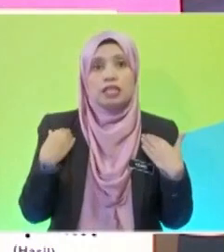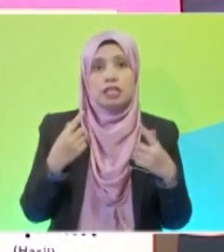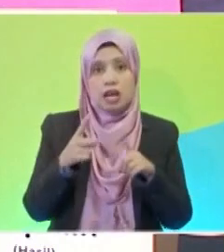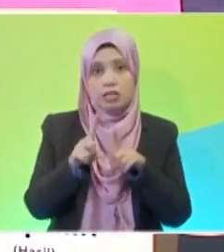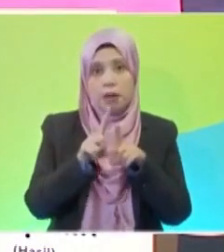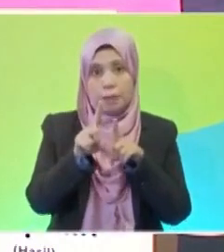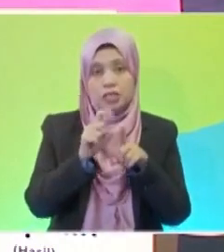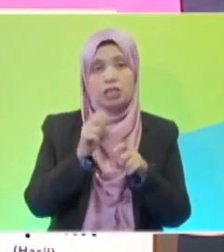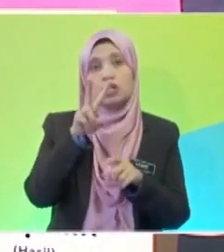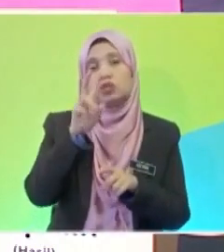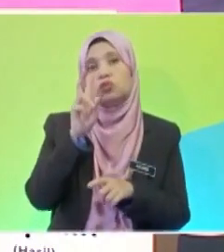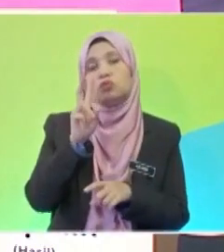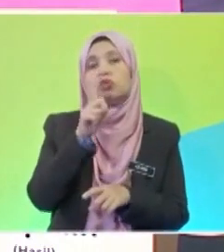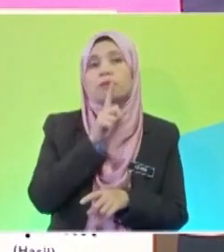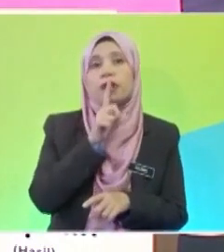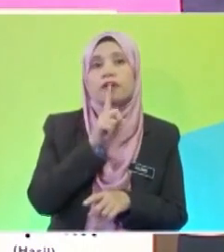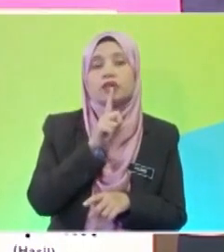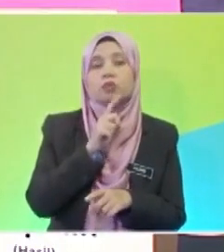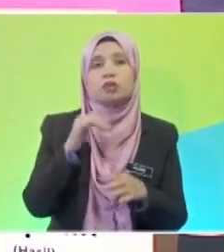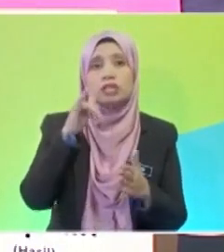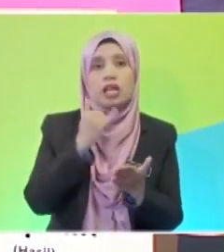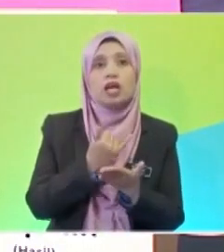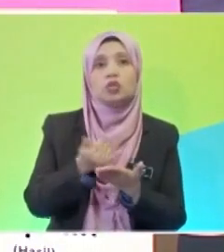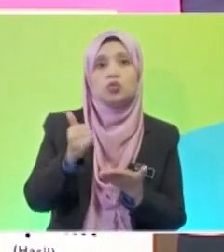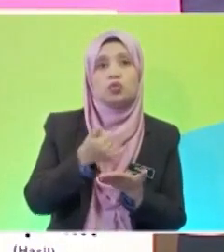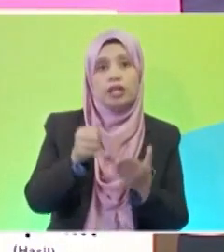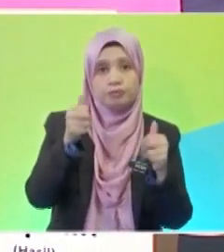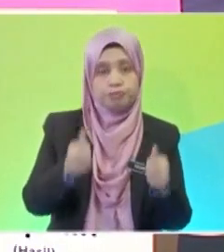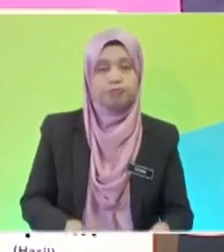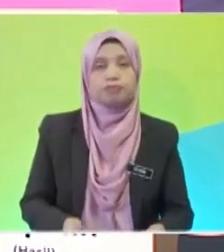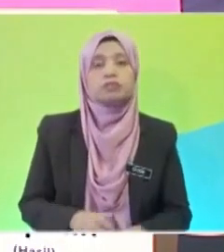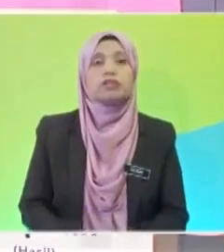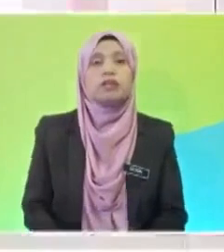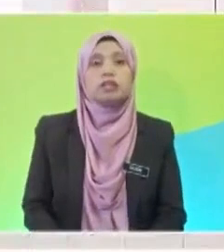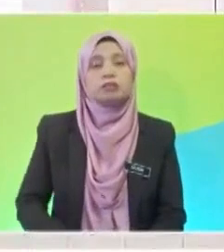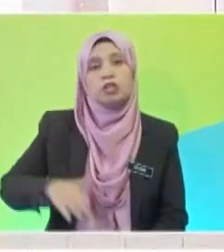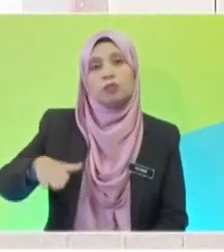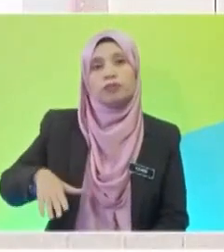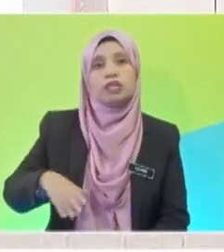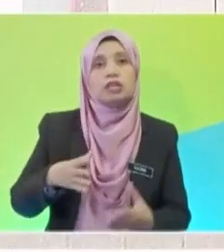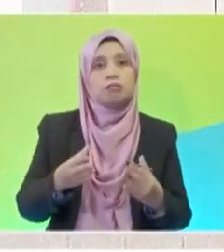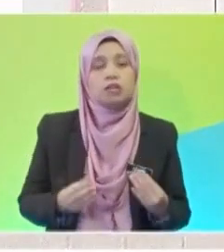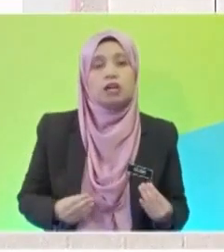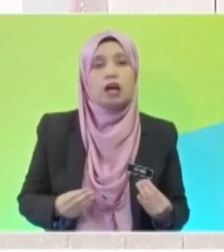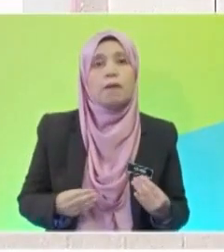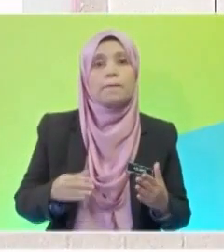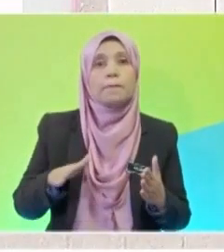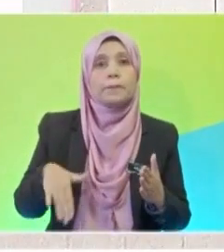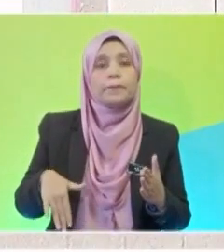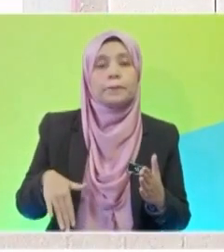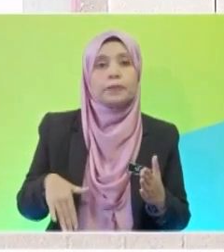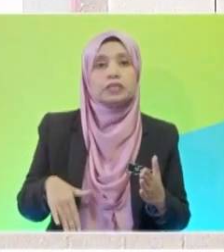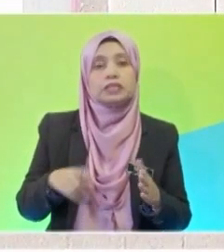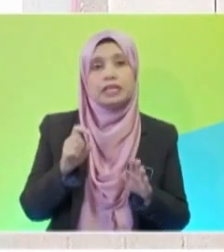kita fokus kepada yuran ahli je. Sebab sekarang kita nak buat pelarasan yuran ahli. Belum terima, belum teroleh. Belum terima adalah